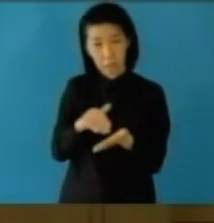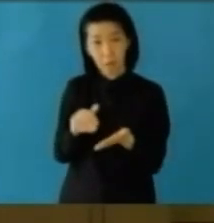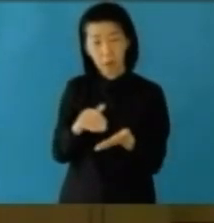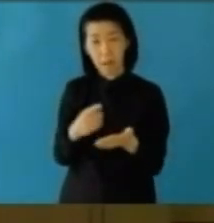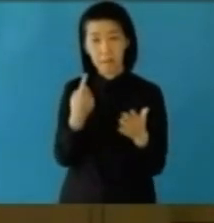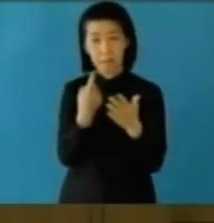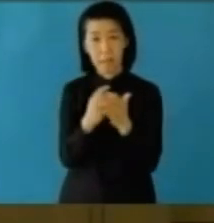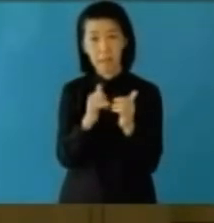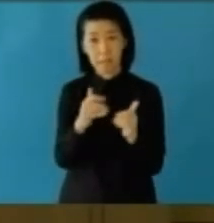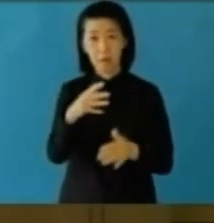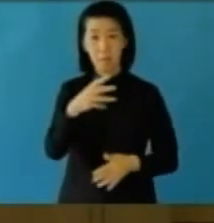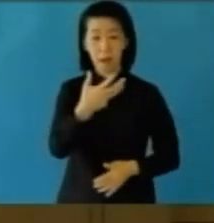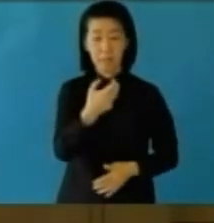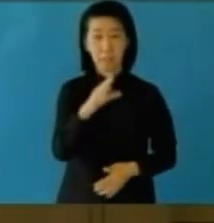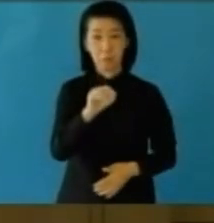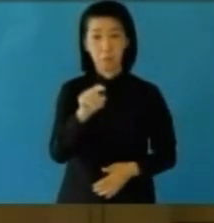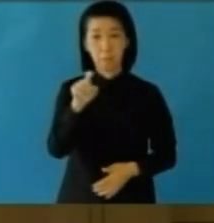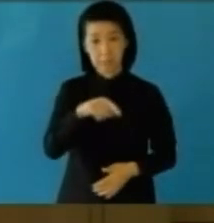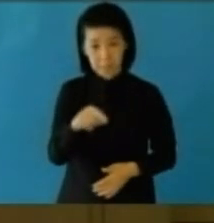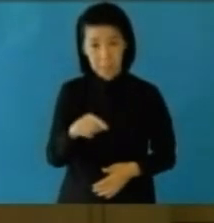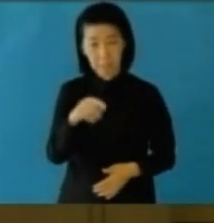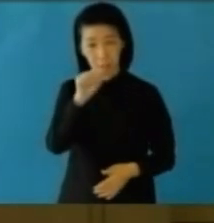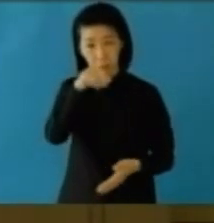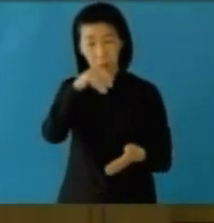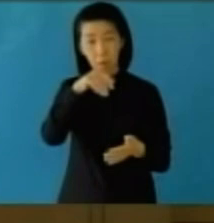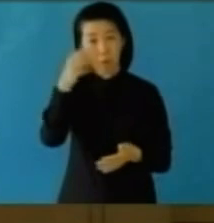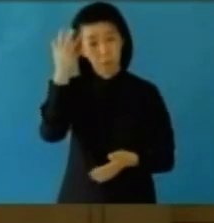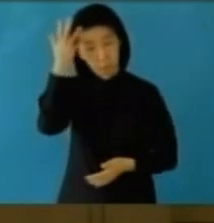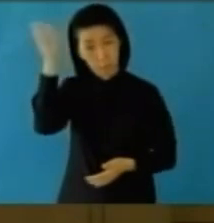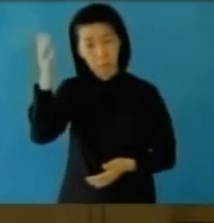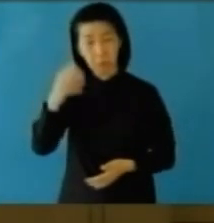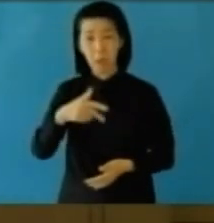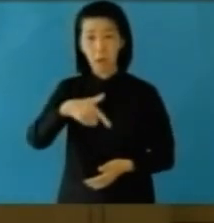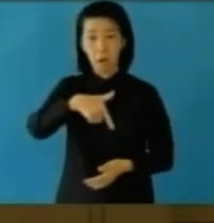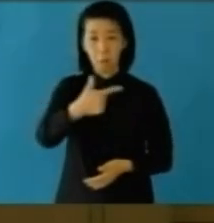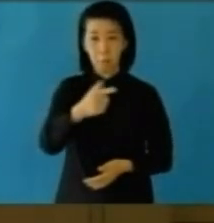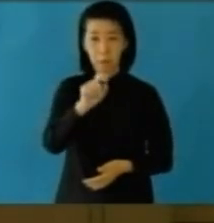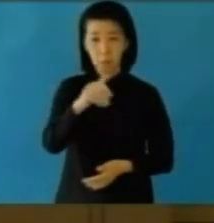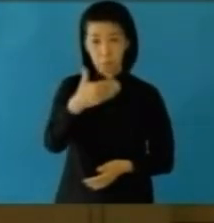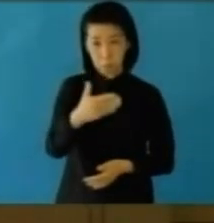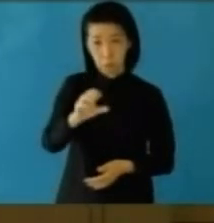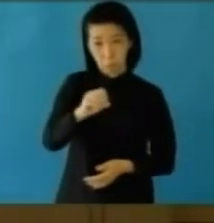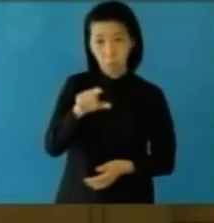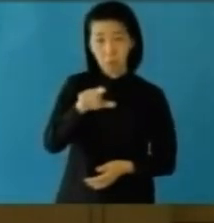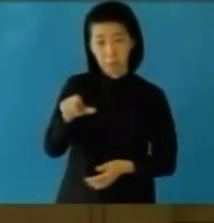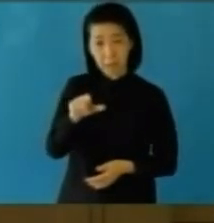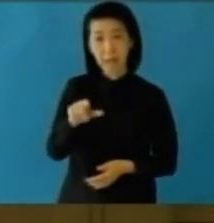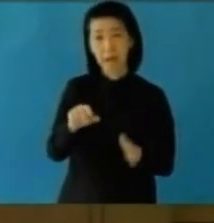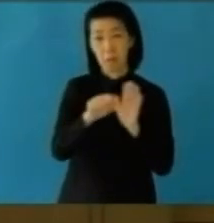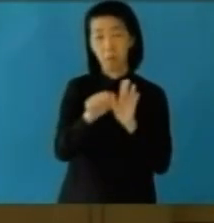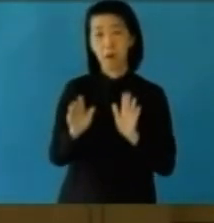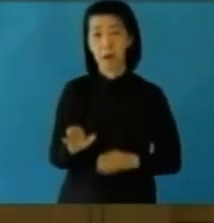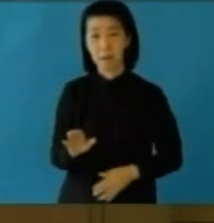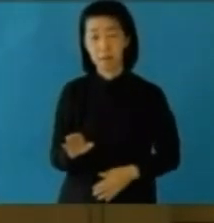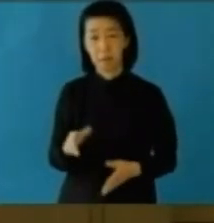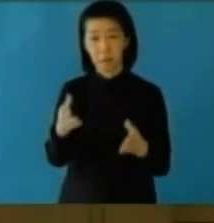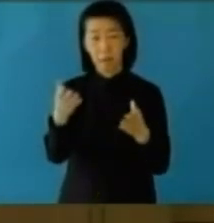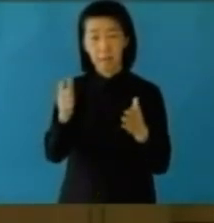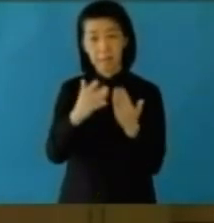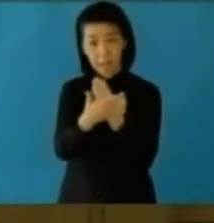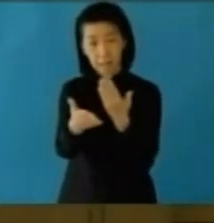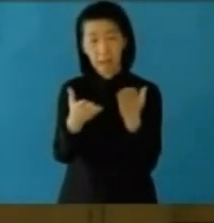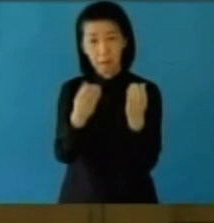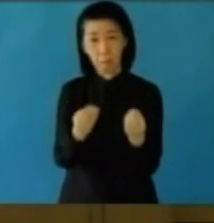加者数80万人を前提として619億円とされております。今大会終了後に改め